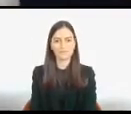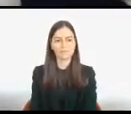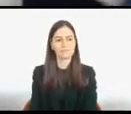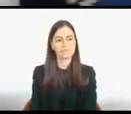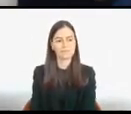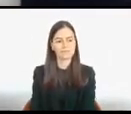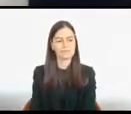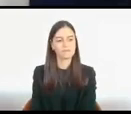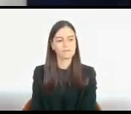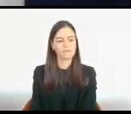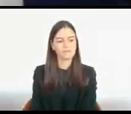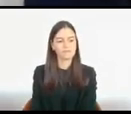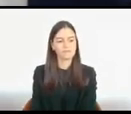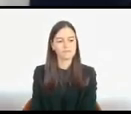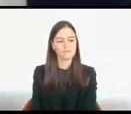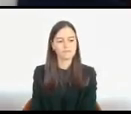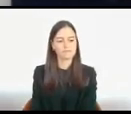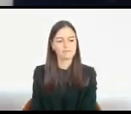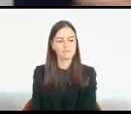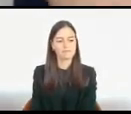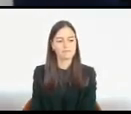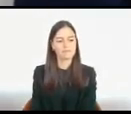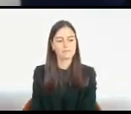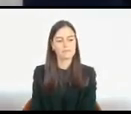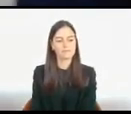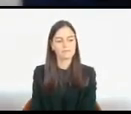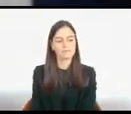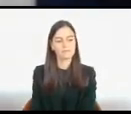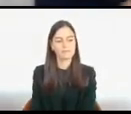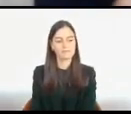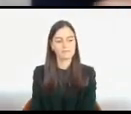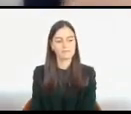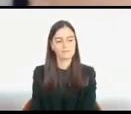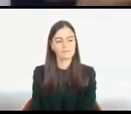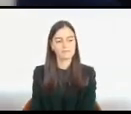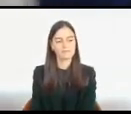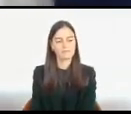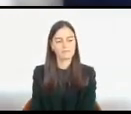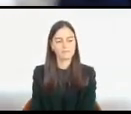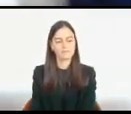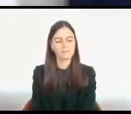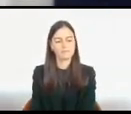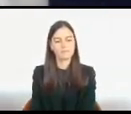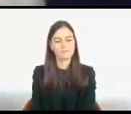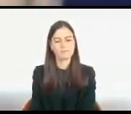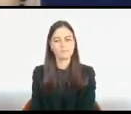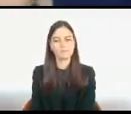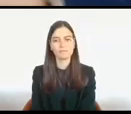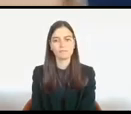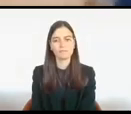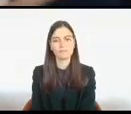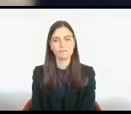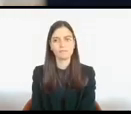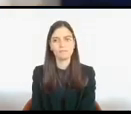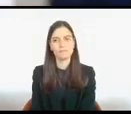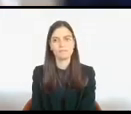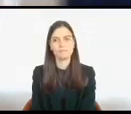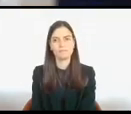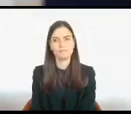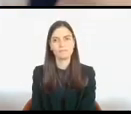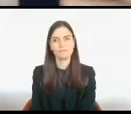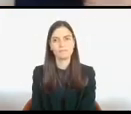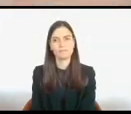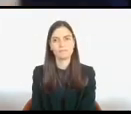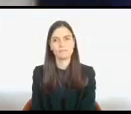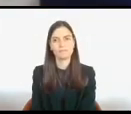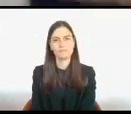coût en fonction de la moyenne des revenus des trois années précédentes, que ce soit des salaires, revenus d'activité, salariés,